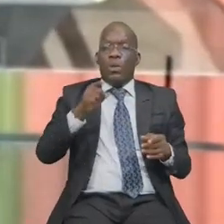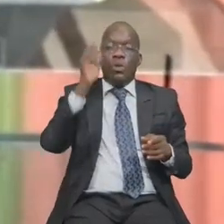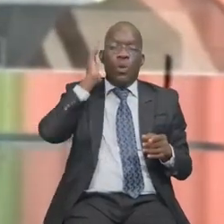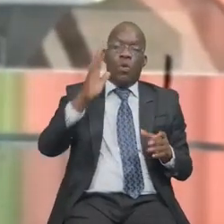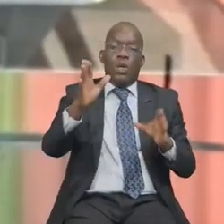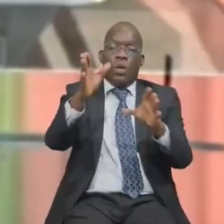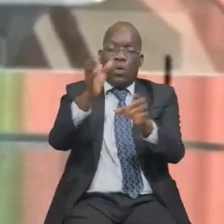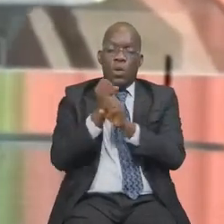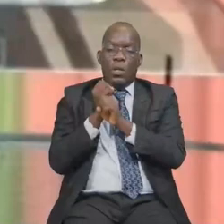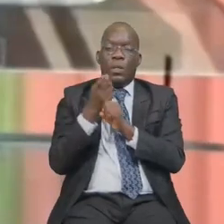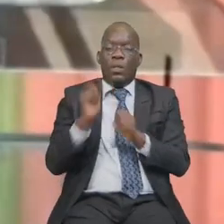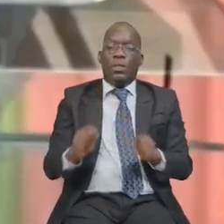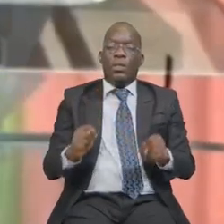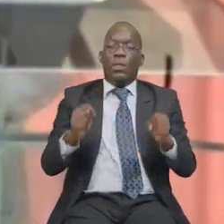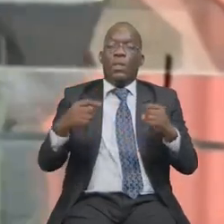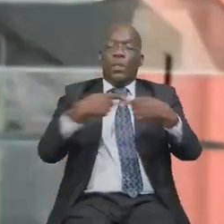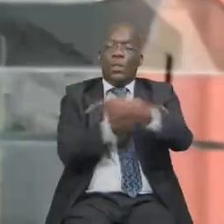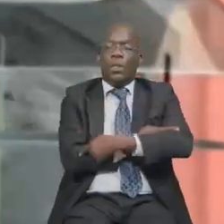Tu auras la victoire.